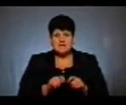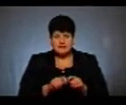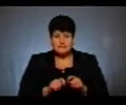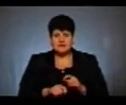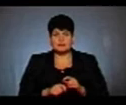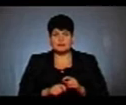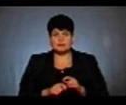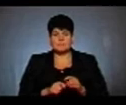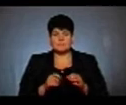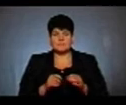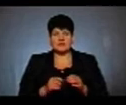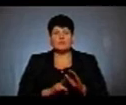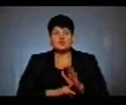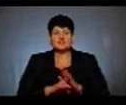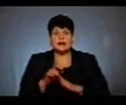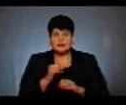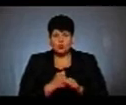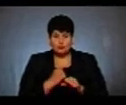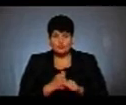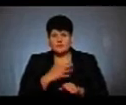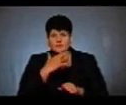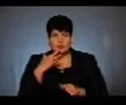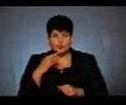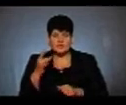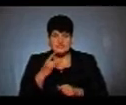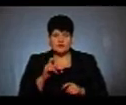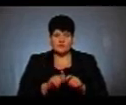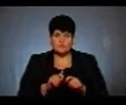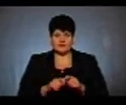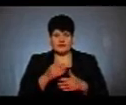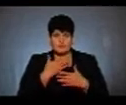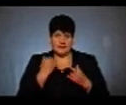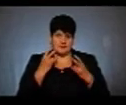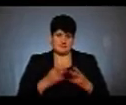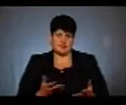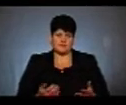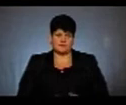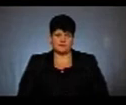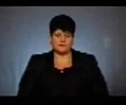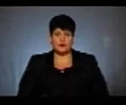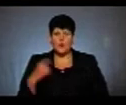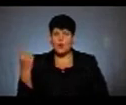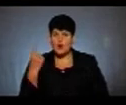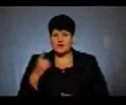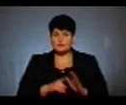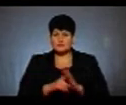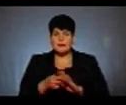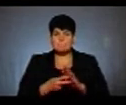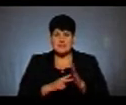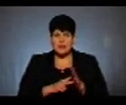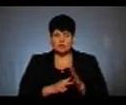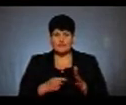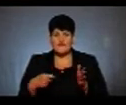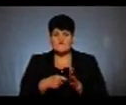перш ніж пускати таку, значить, роботу, вона багато разів перевірена, що вона не складає небезпеки. У Харкові розпочалася планова